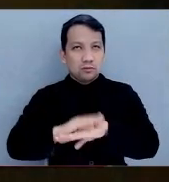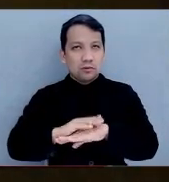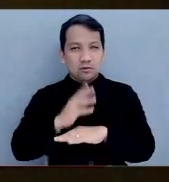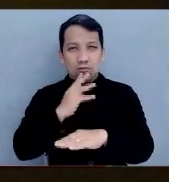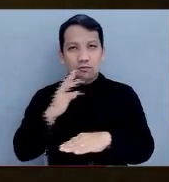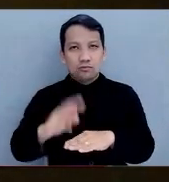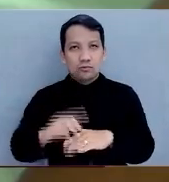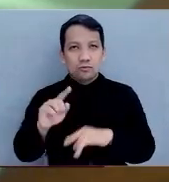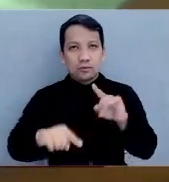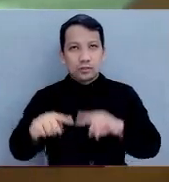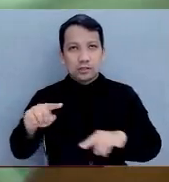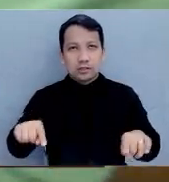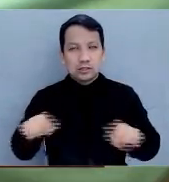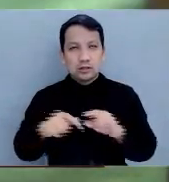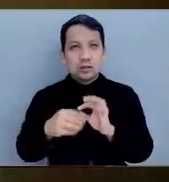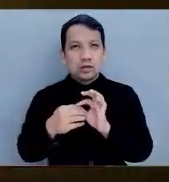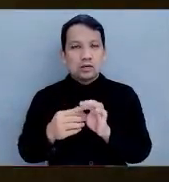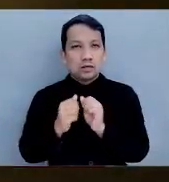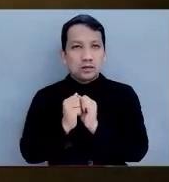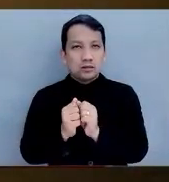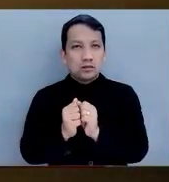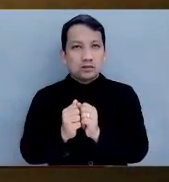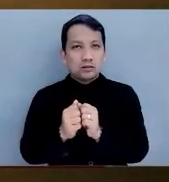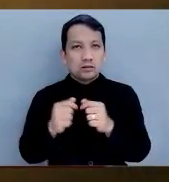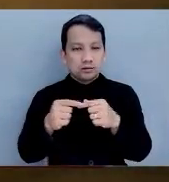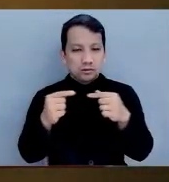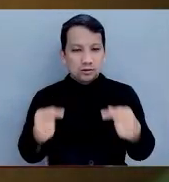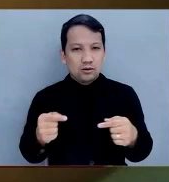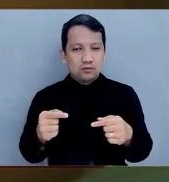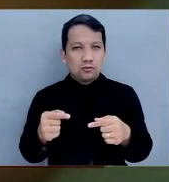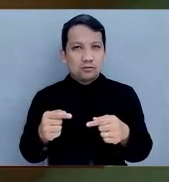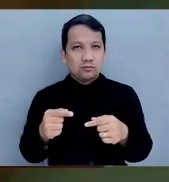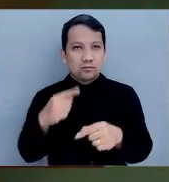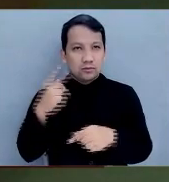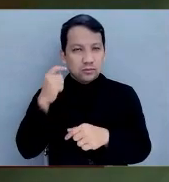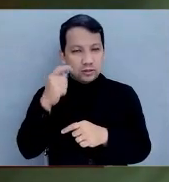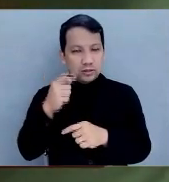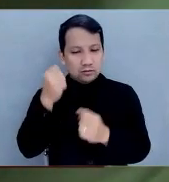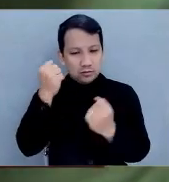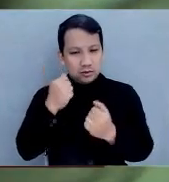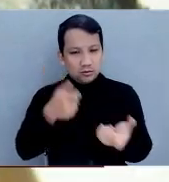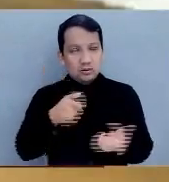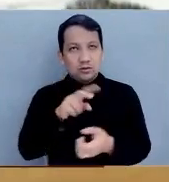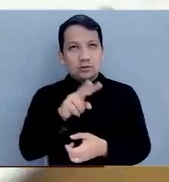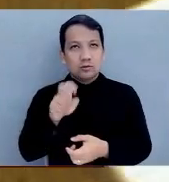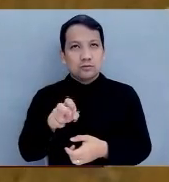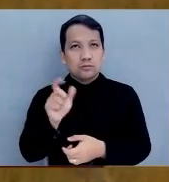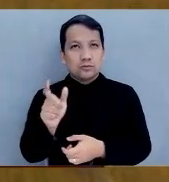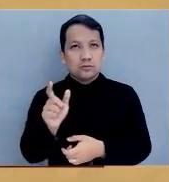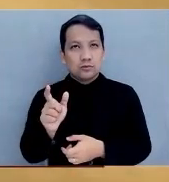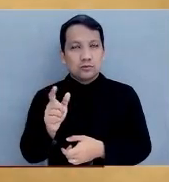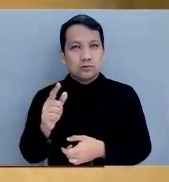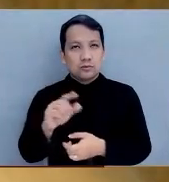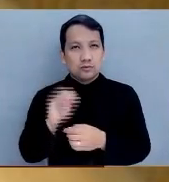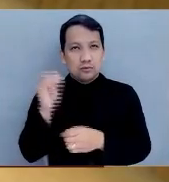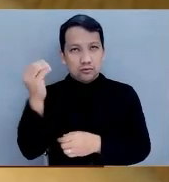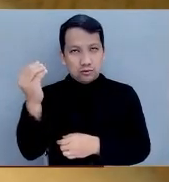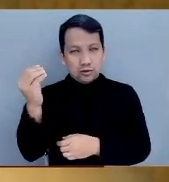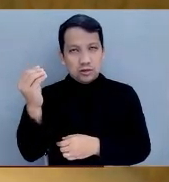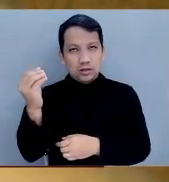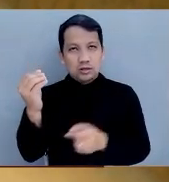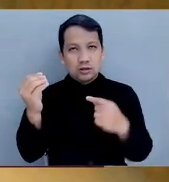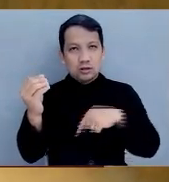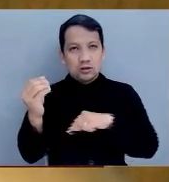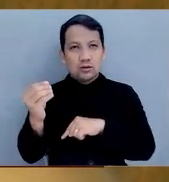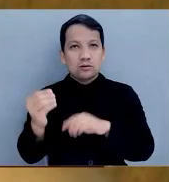ng iba't ibang sanhi. Kasama riyan ang away politika at terorismo. Higit 230 naman ang nasa orange category, habang